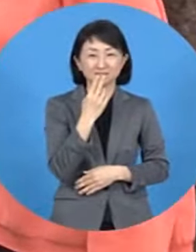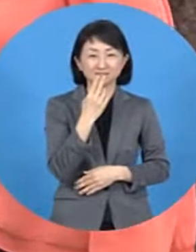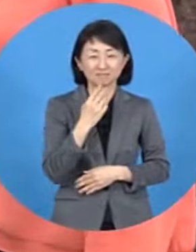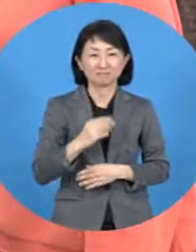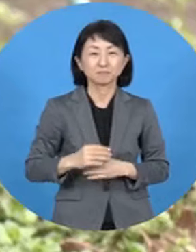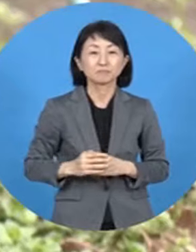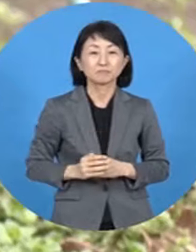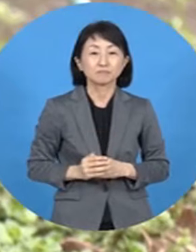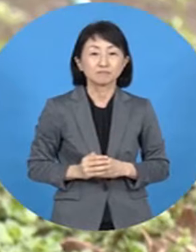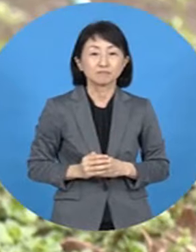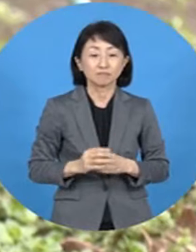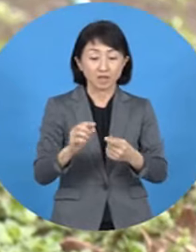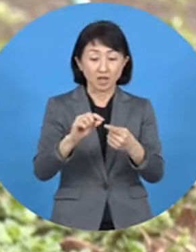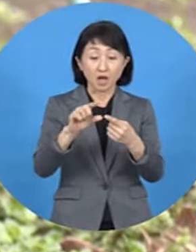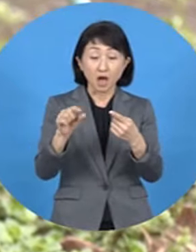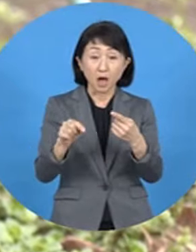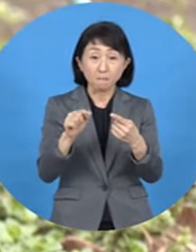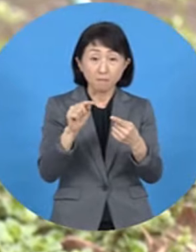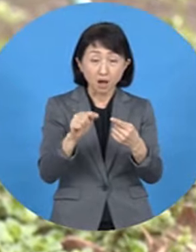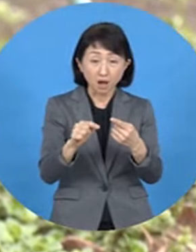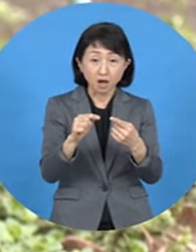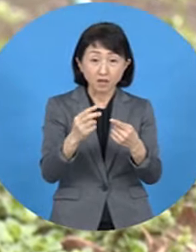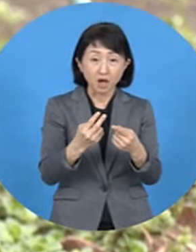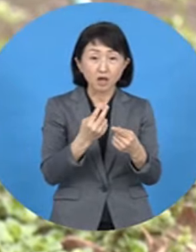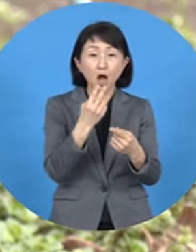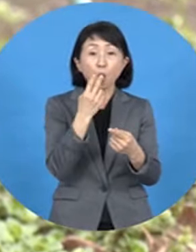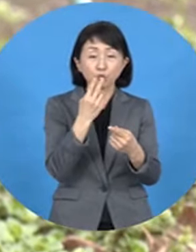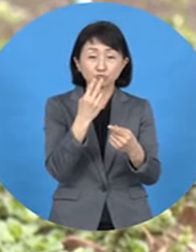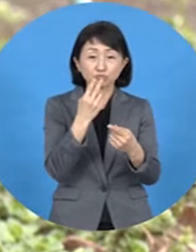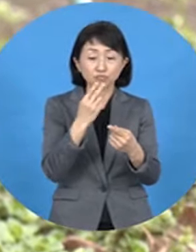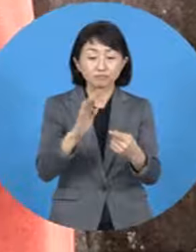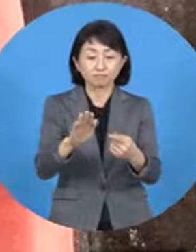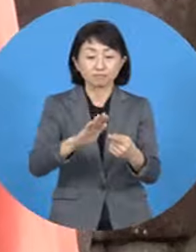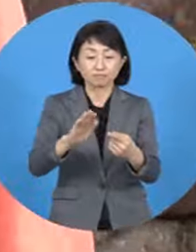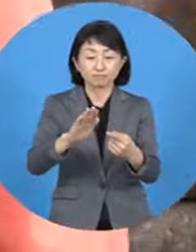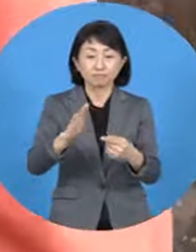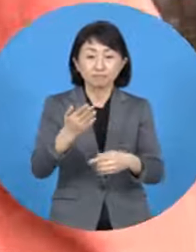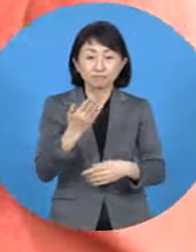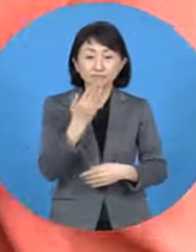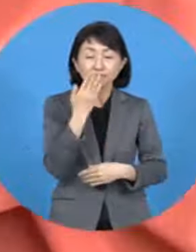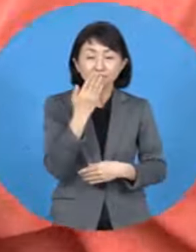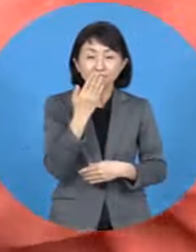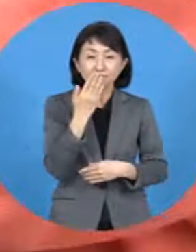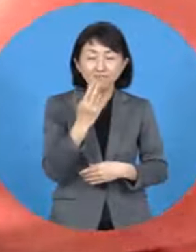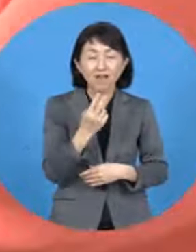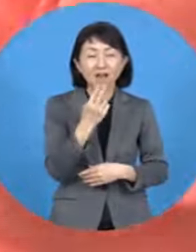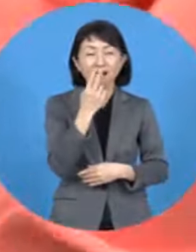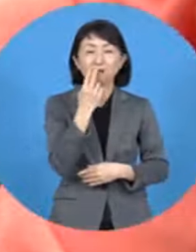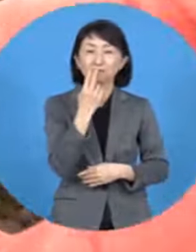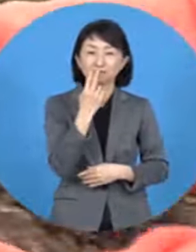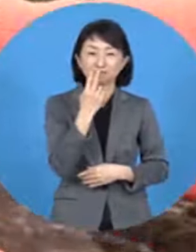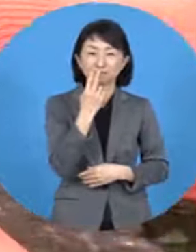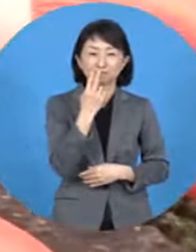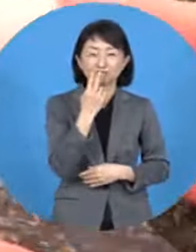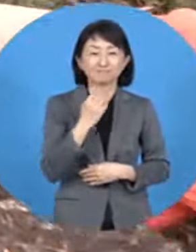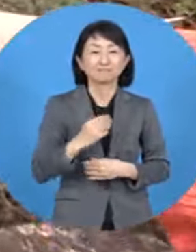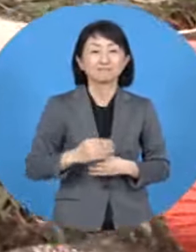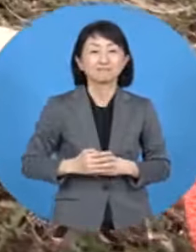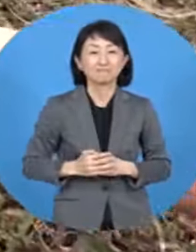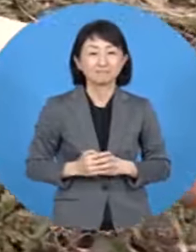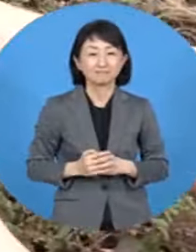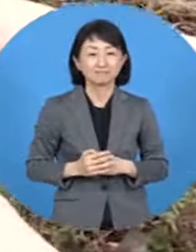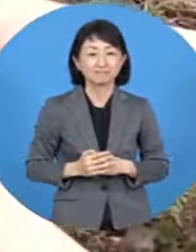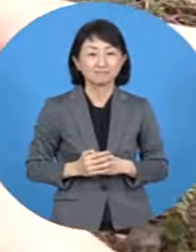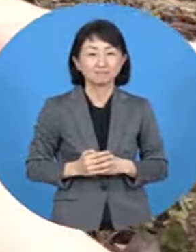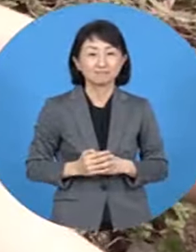局は葉っぱの中にそういう風な物質があって、それが手に移ってくるということだと思うんですけど、 爽や やかな感じ